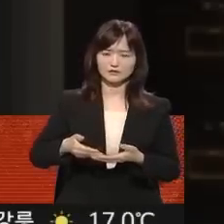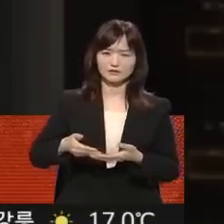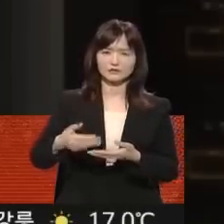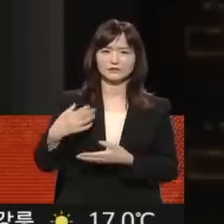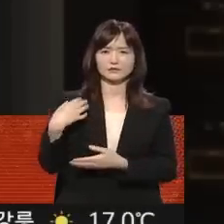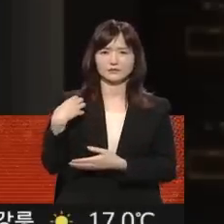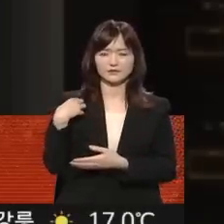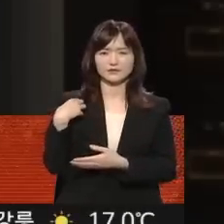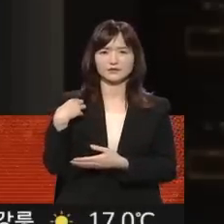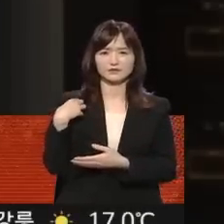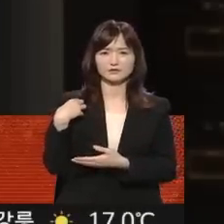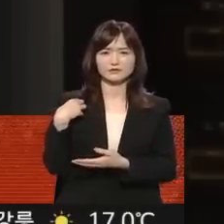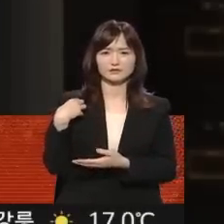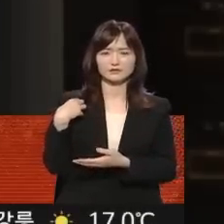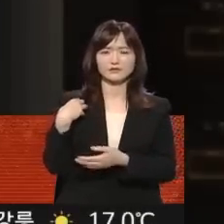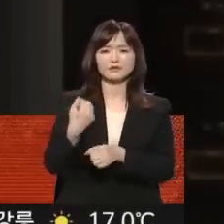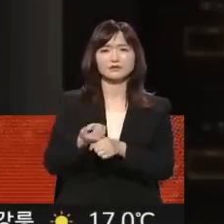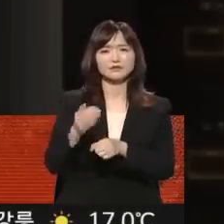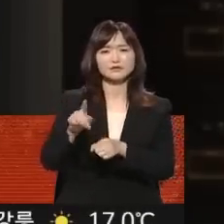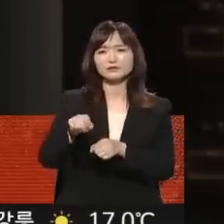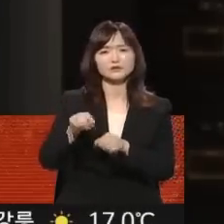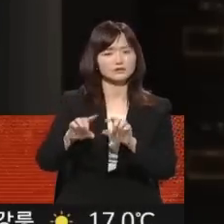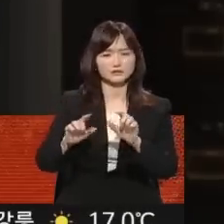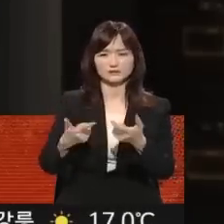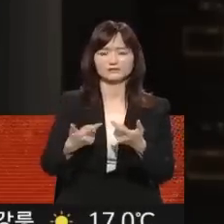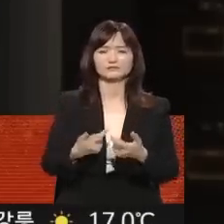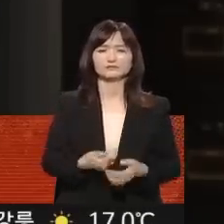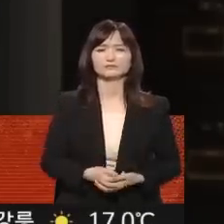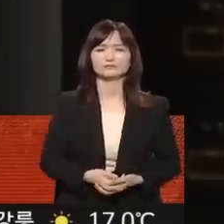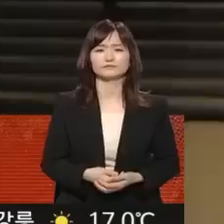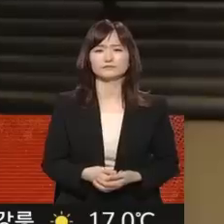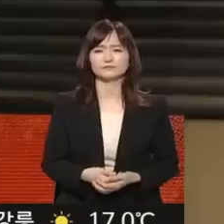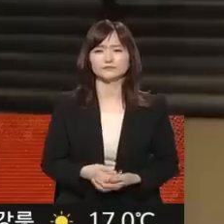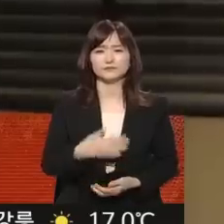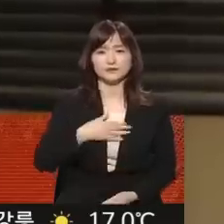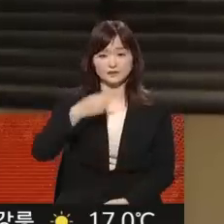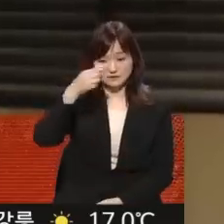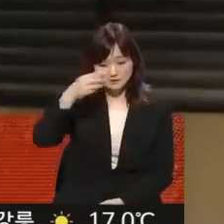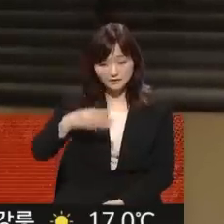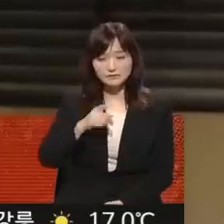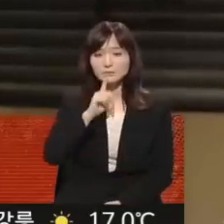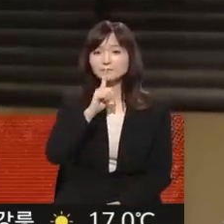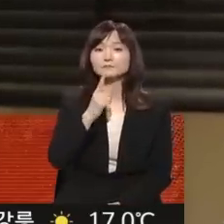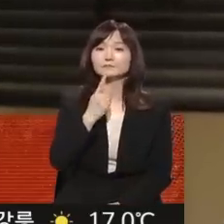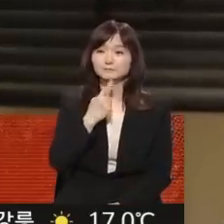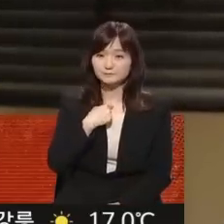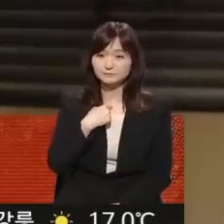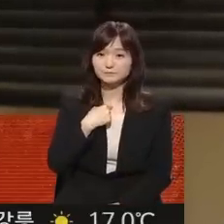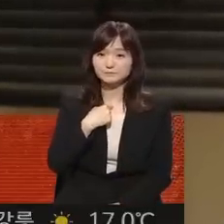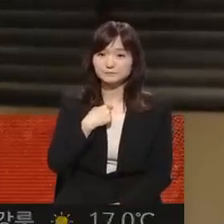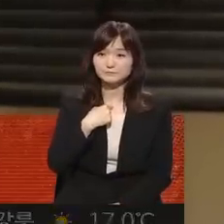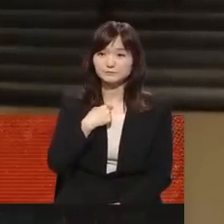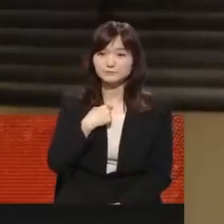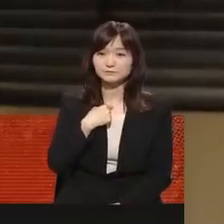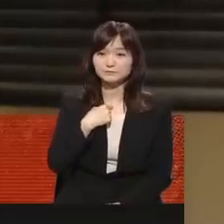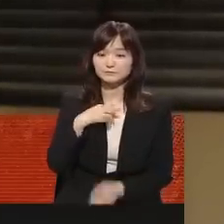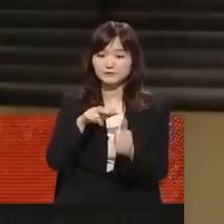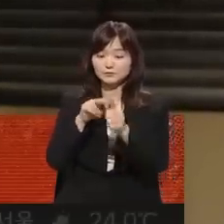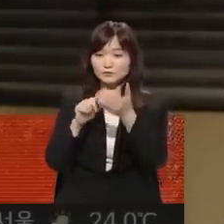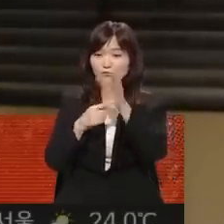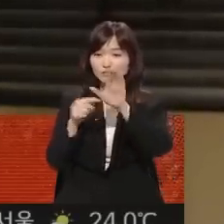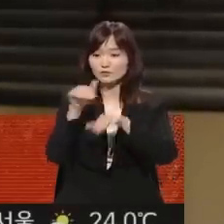이건 좀 아니잖아요 진짜 사실 제가 여러분 차례 말씀드렸습니다만 신상공개 기준이